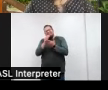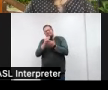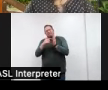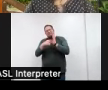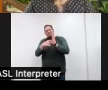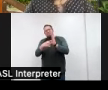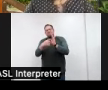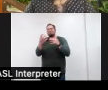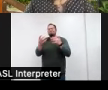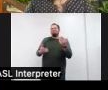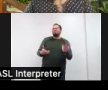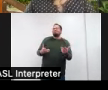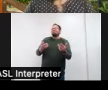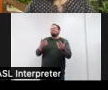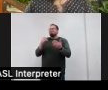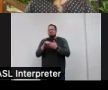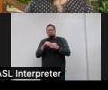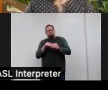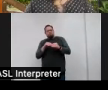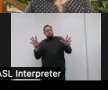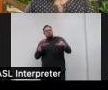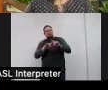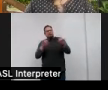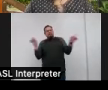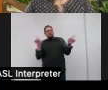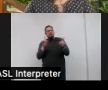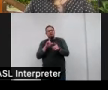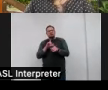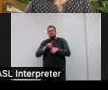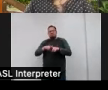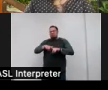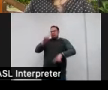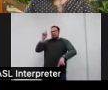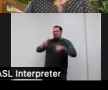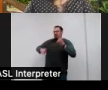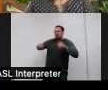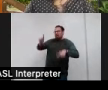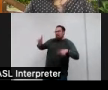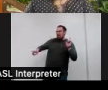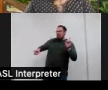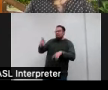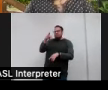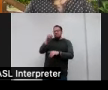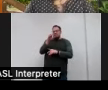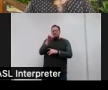kind of the vast differences and the diverse types of Pacific Islanders